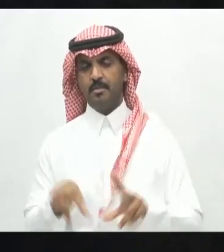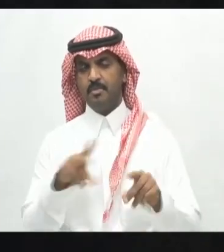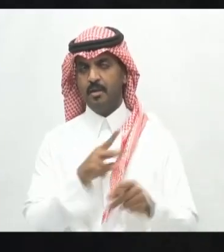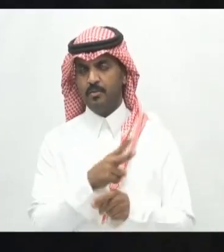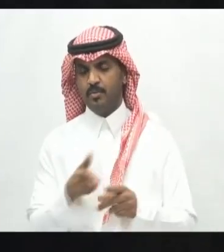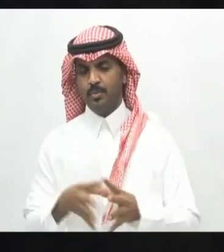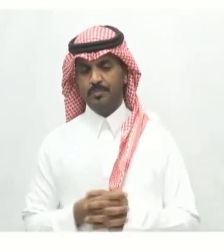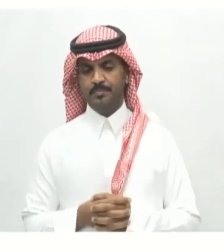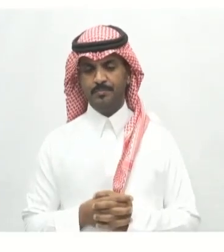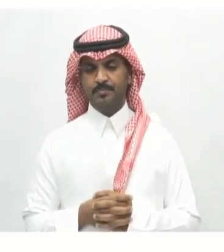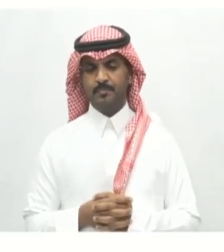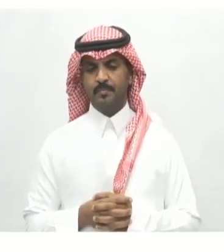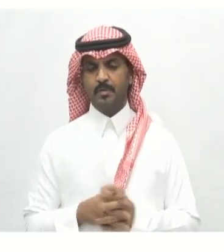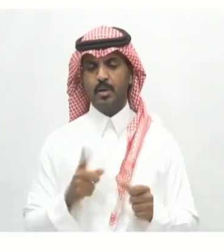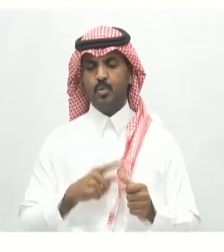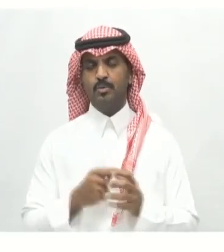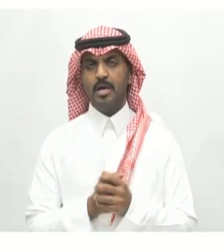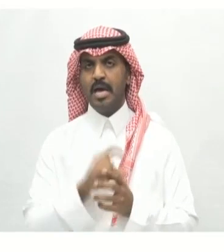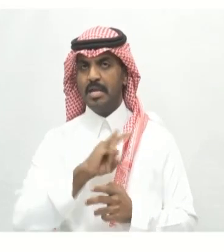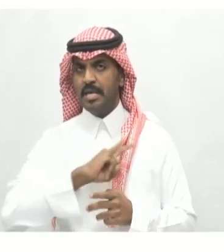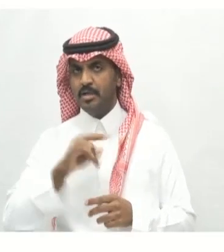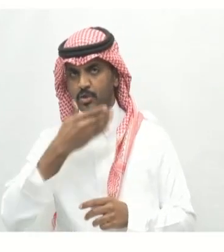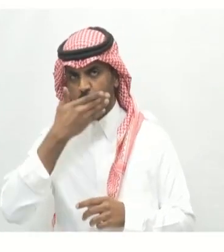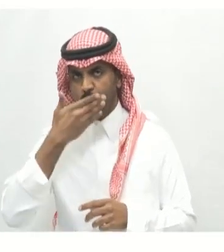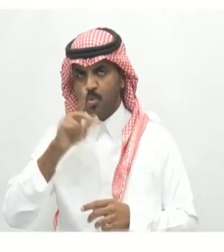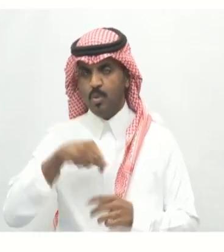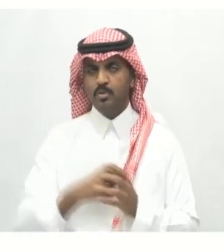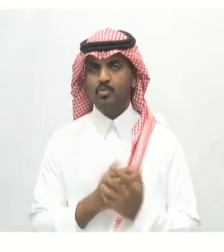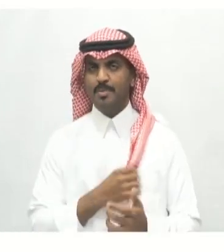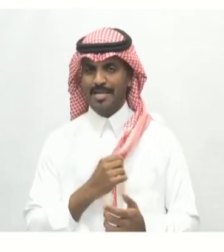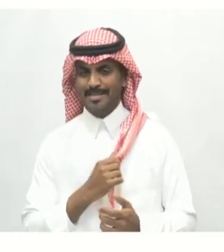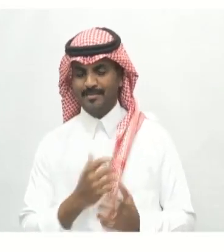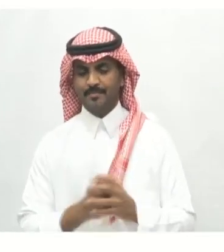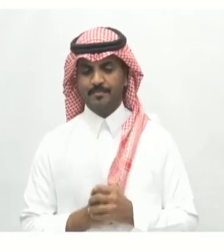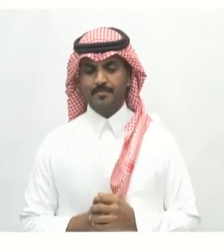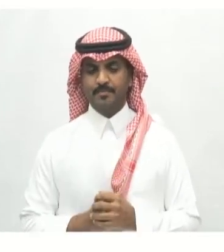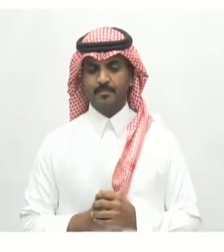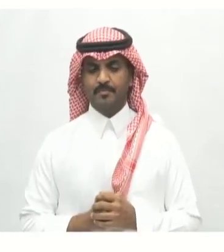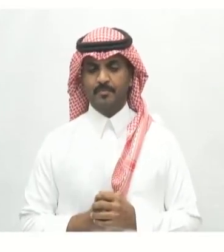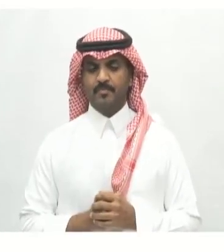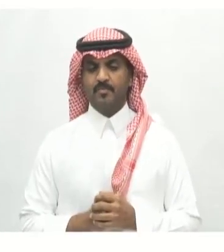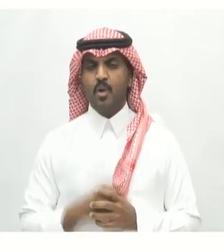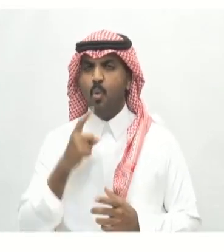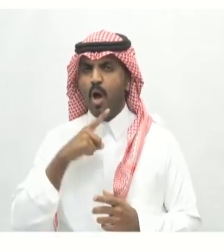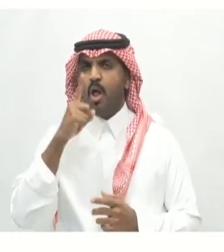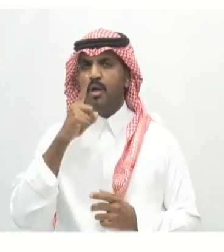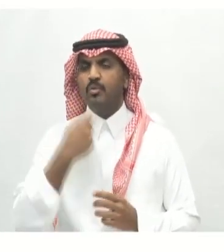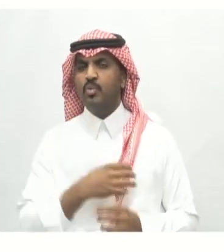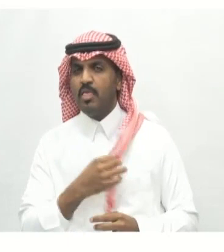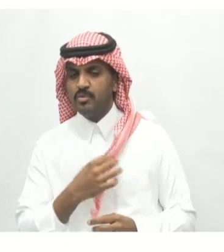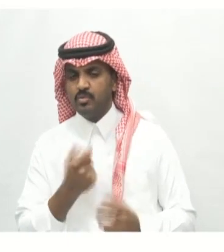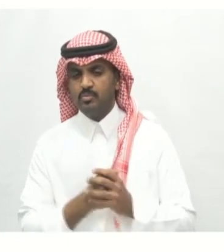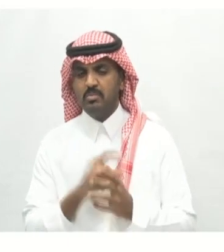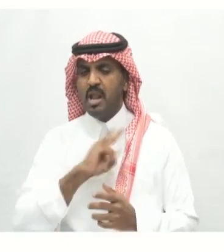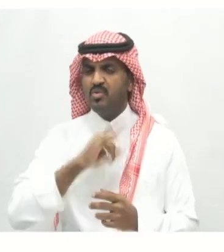النوع هنا المثال الاول النهي عن صوم يوم العيد فلو نذر صومه